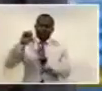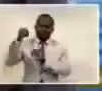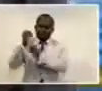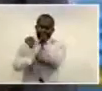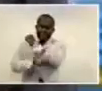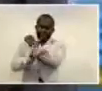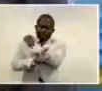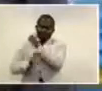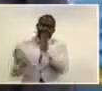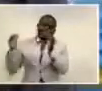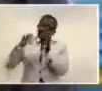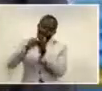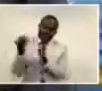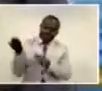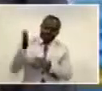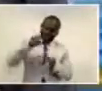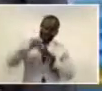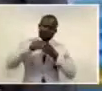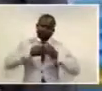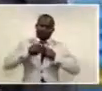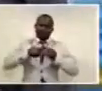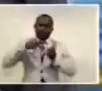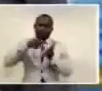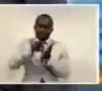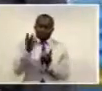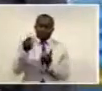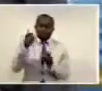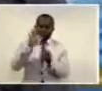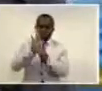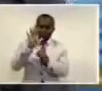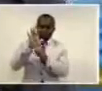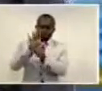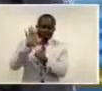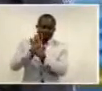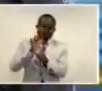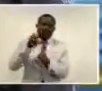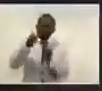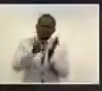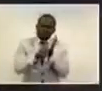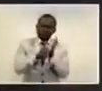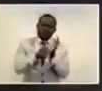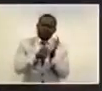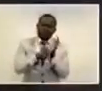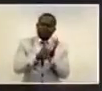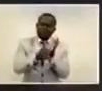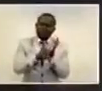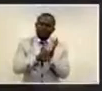mahanga zikongera zikagaruka mu Rwanda tukazibona zihenze nibyo icyo kibazo